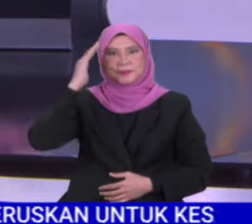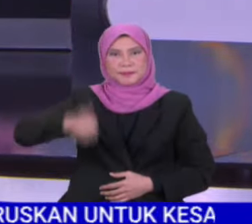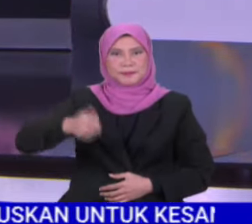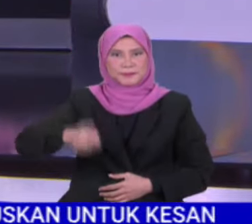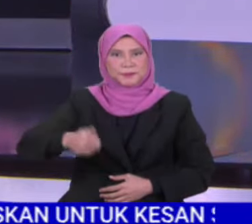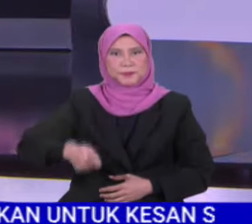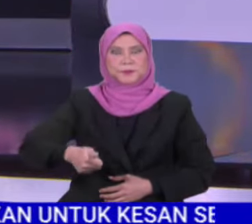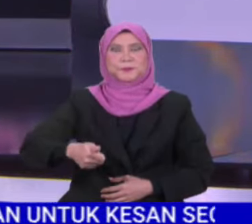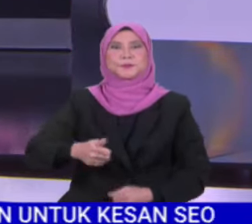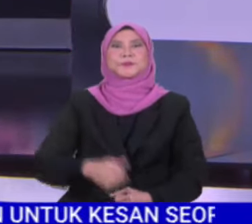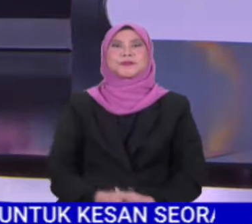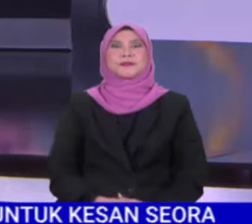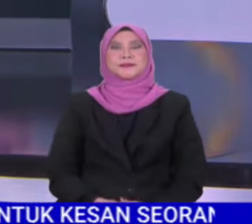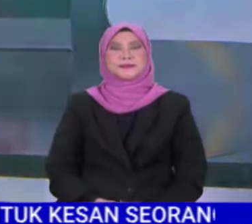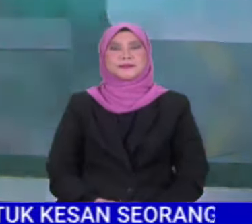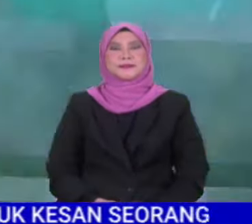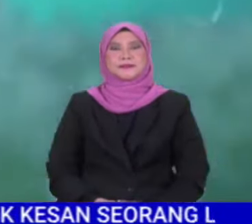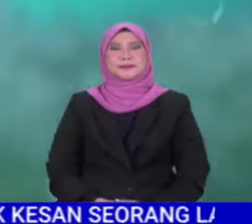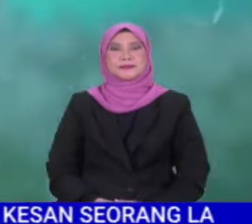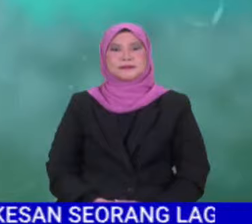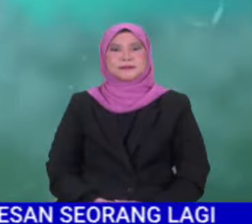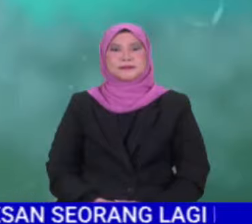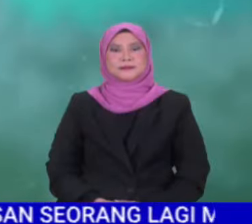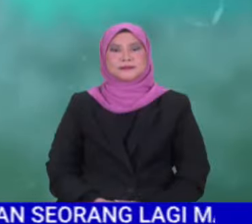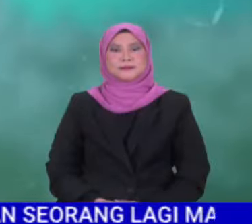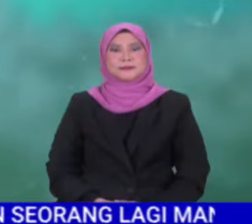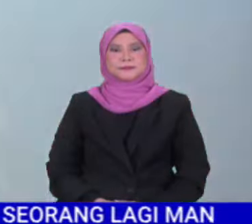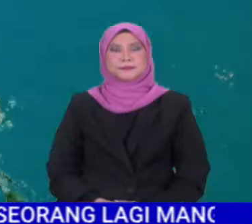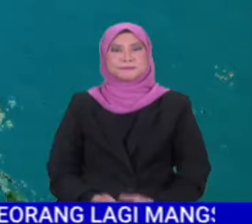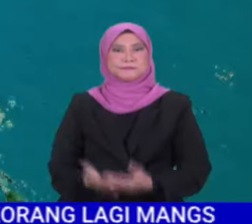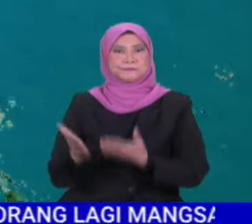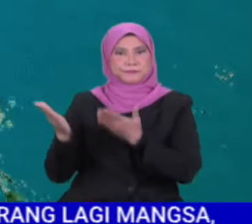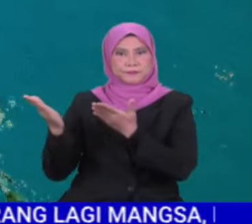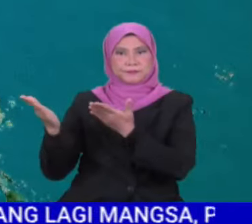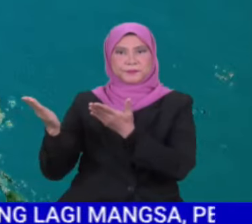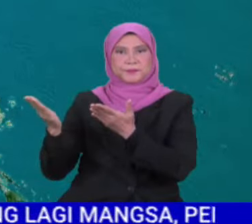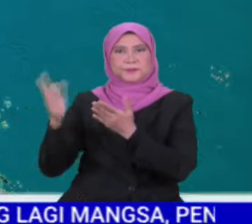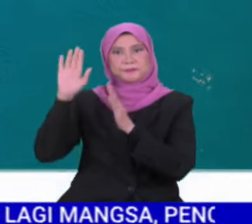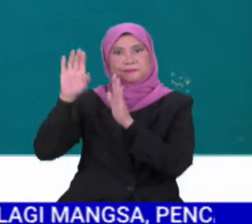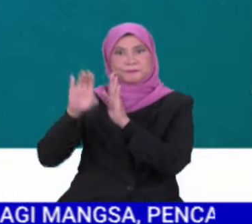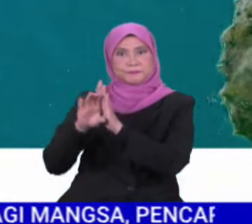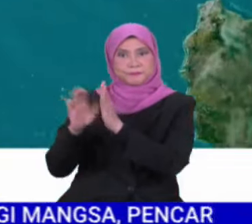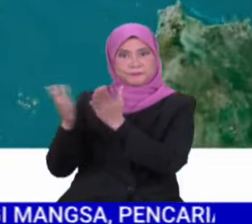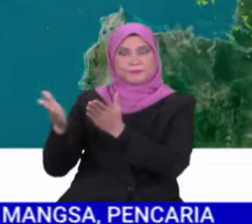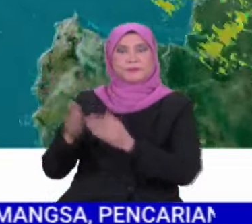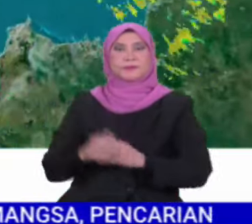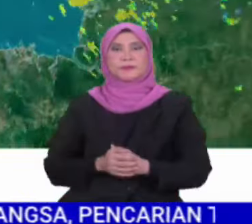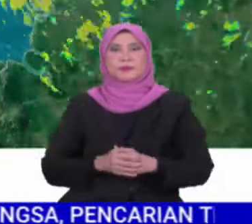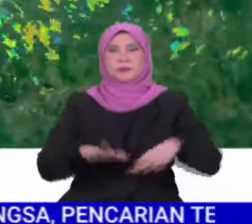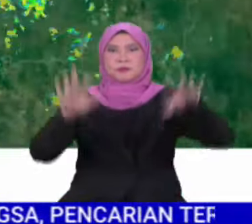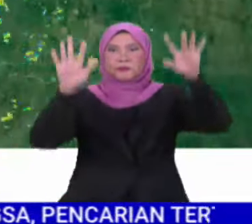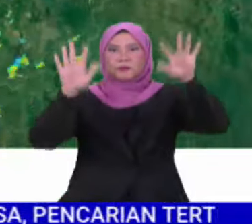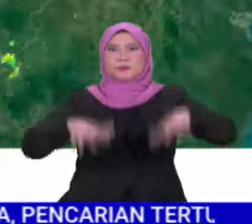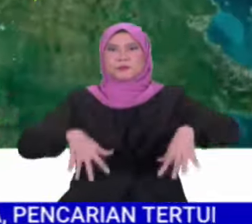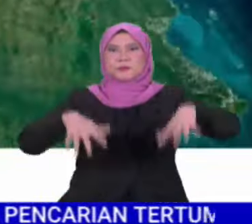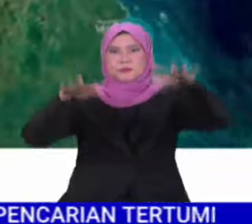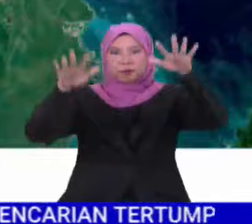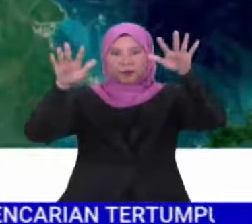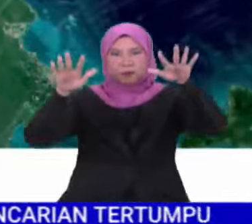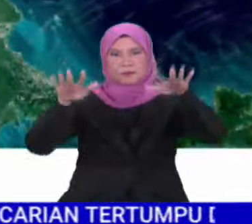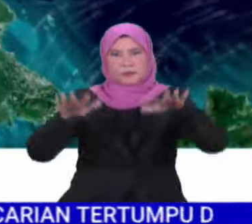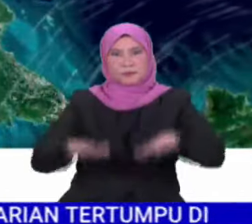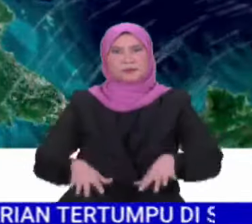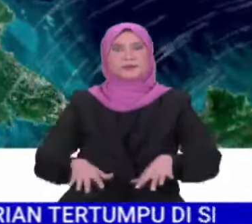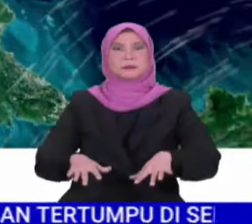Assalamualaikum dan salam sejahtera. Baiklah, berdasarkan paparan imej kemeradaan terkini, hujan kini masih lagi